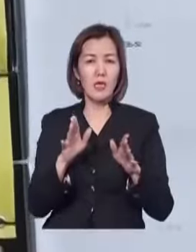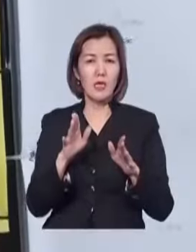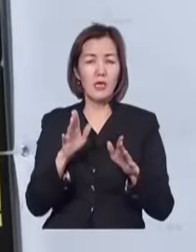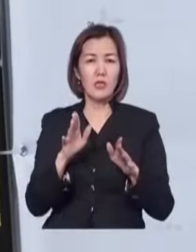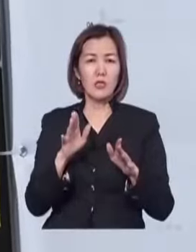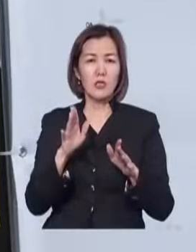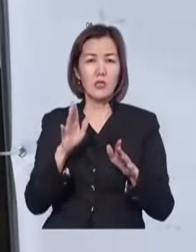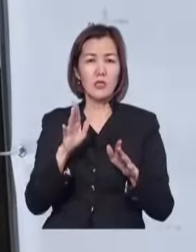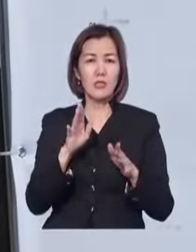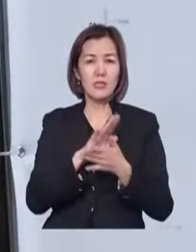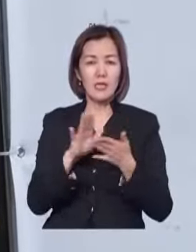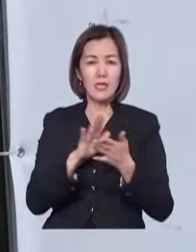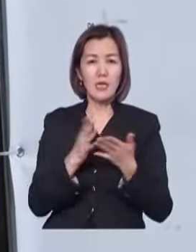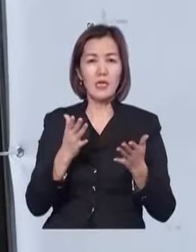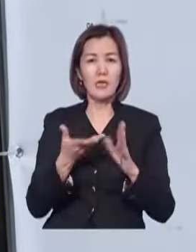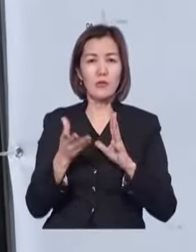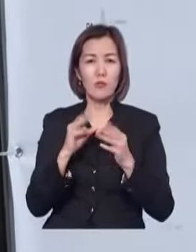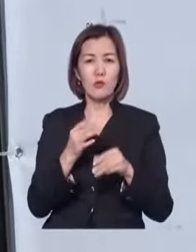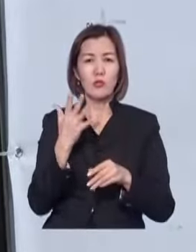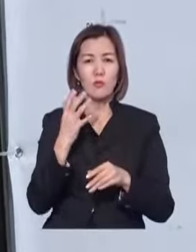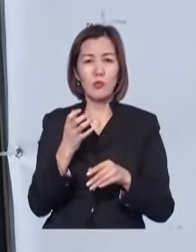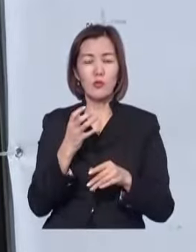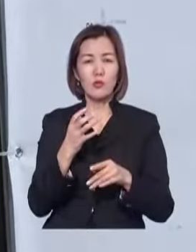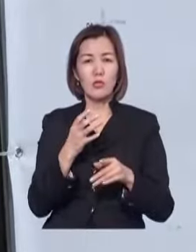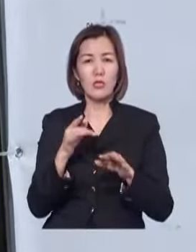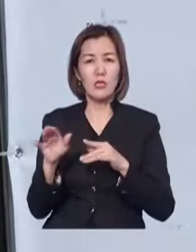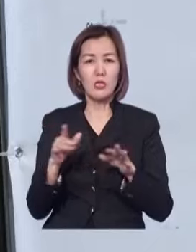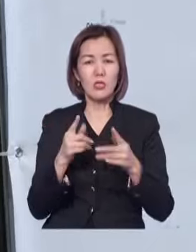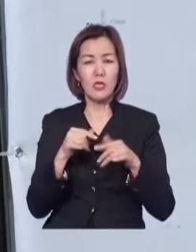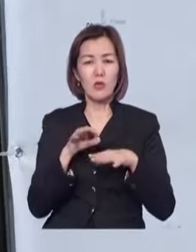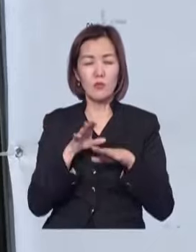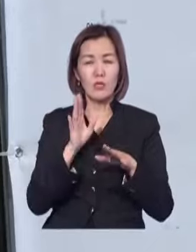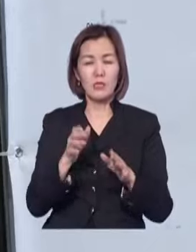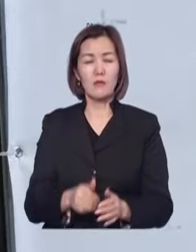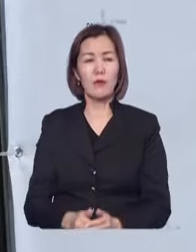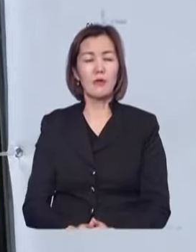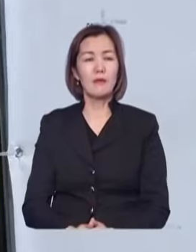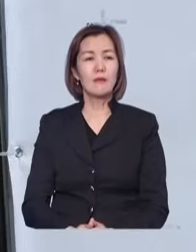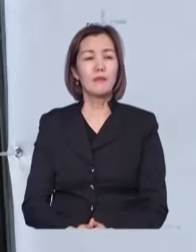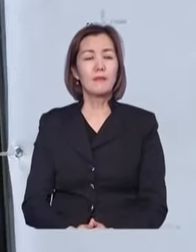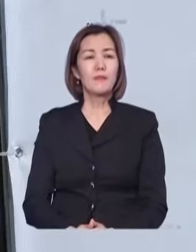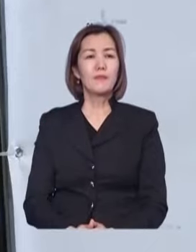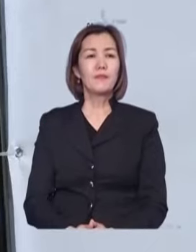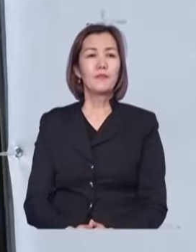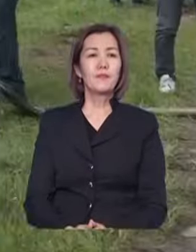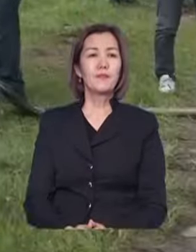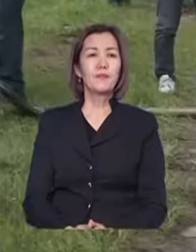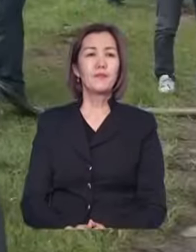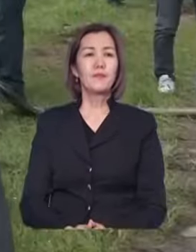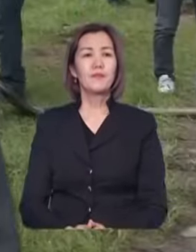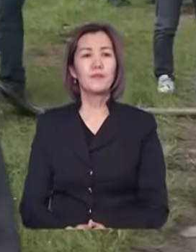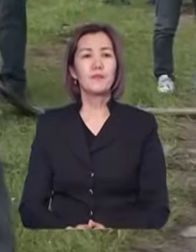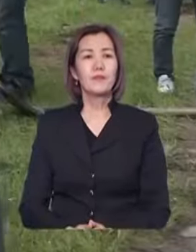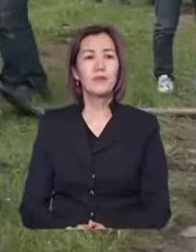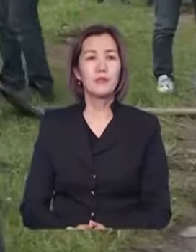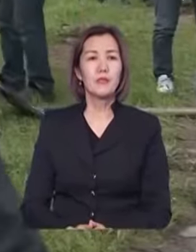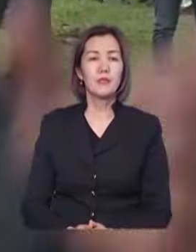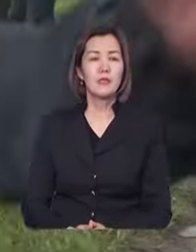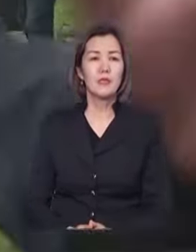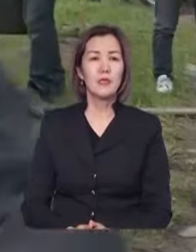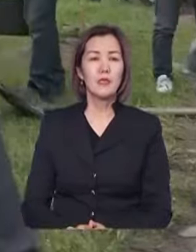айдындары мен өзендердің аумақтарын санитарлық тазарту бойынша 500-ден аса іс-шаралар ұйымдастырылмақ. Түркістан облысы Мақтаарал